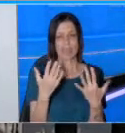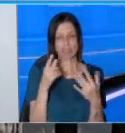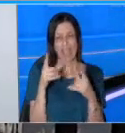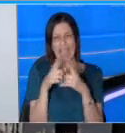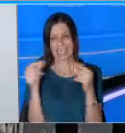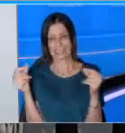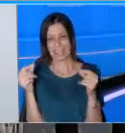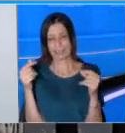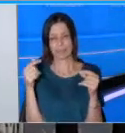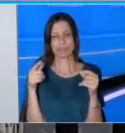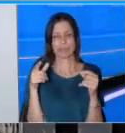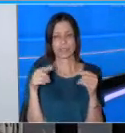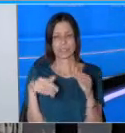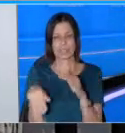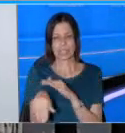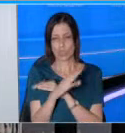כשהעזתים יצאו